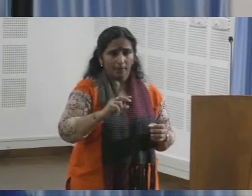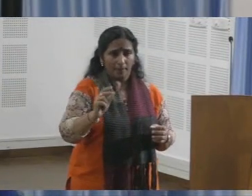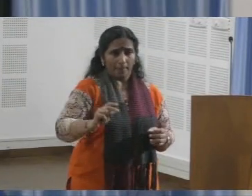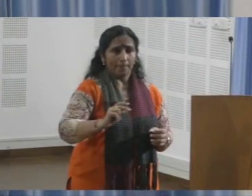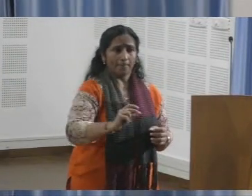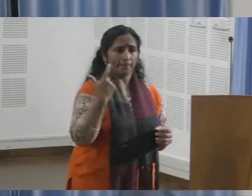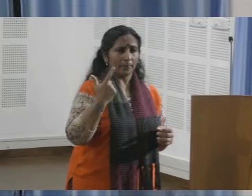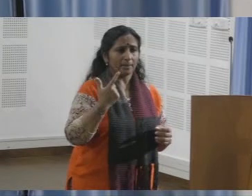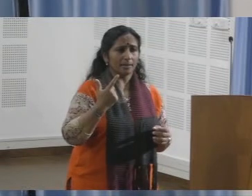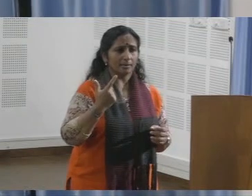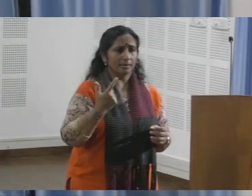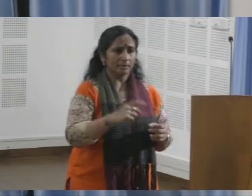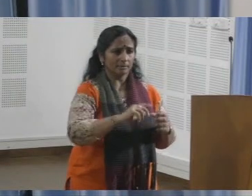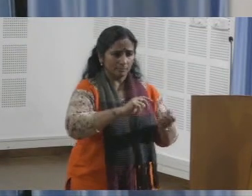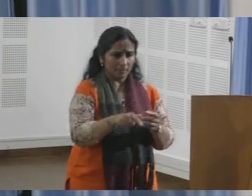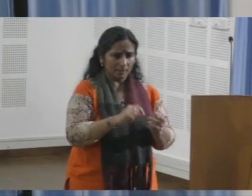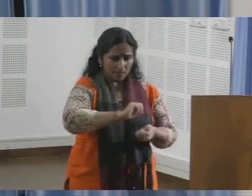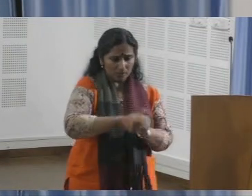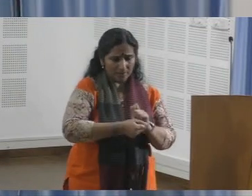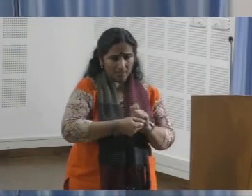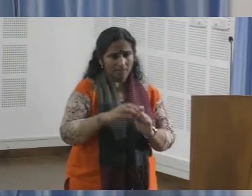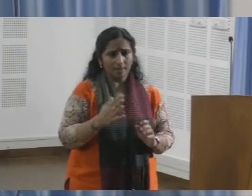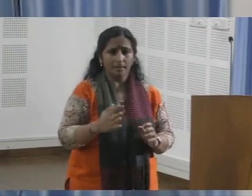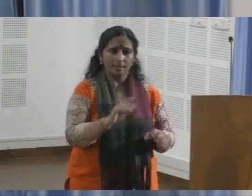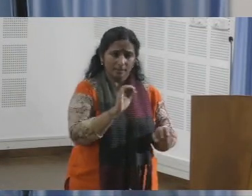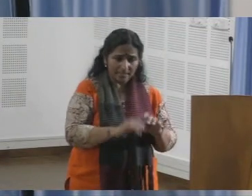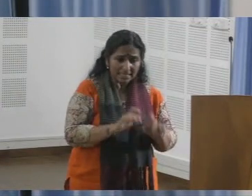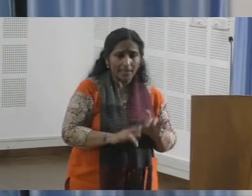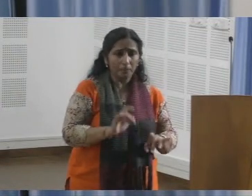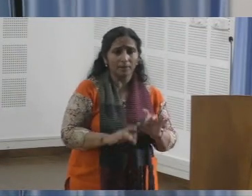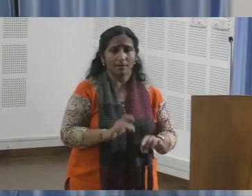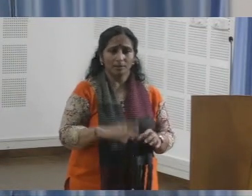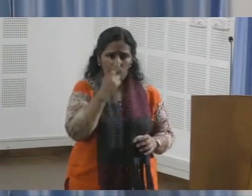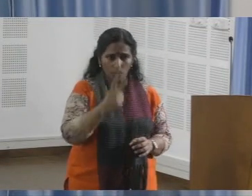ചെയ്യാൻ തയ്യാറായിരുന്നില്ല. അന്ന് ടൈപ്പിംഗ് ട്രൈ ചെയ്തപ്പോഴും അവന് ഒരു ആൽഫബറ്റ്